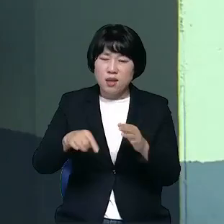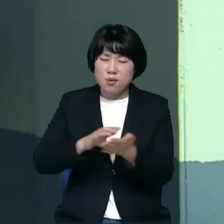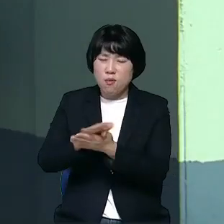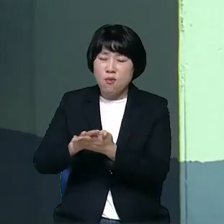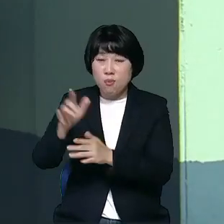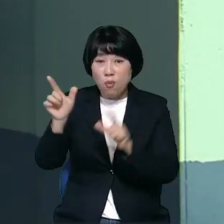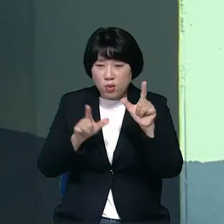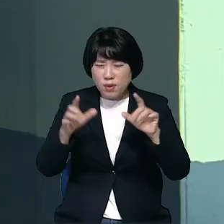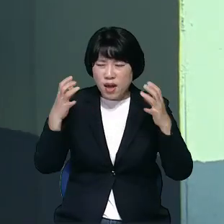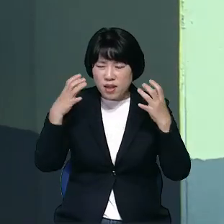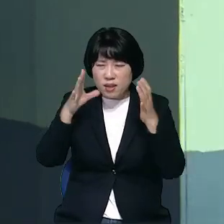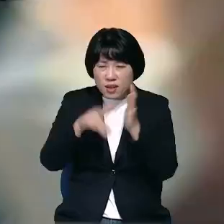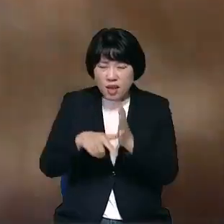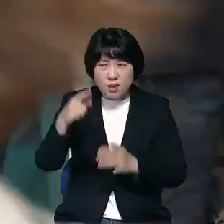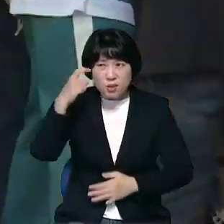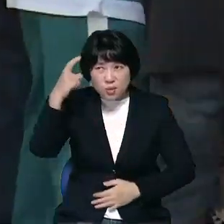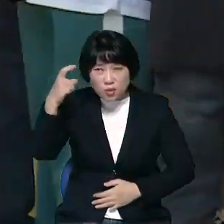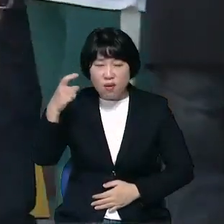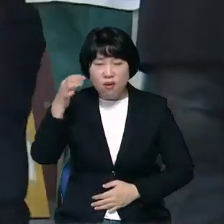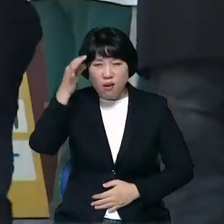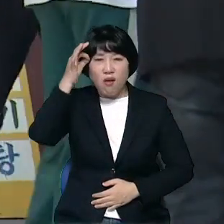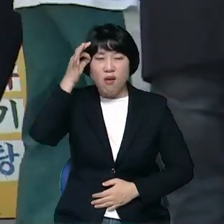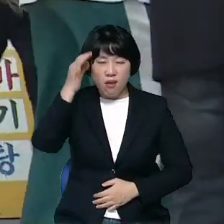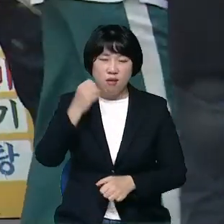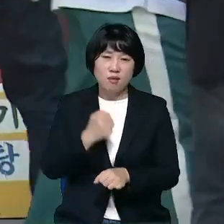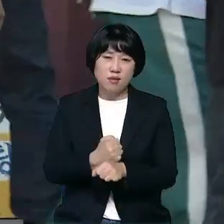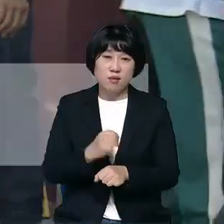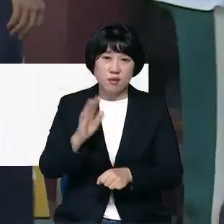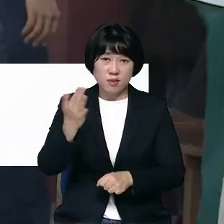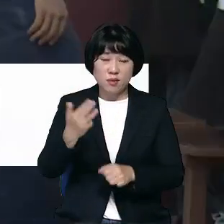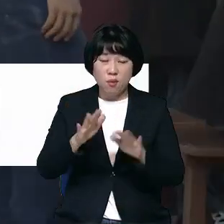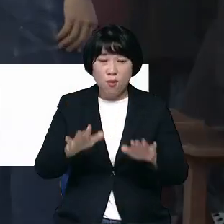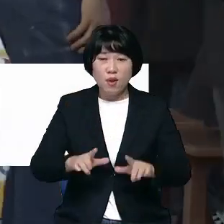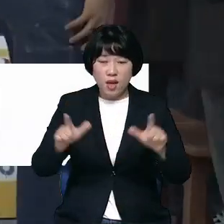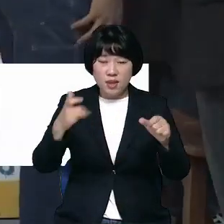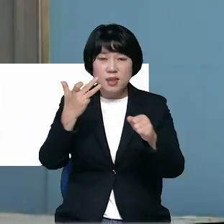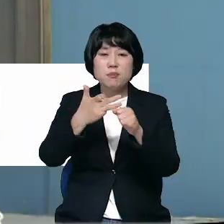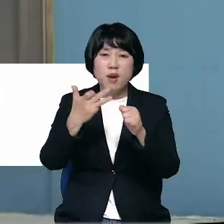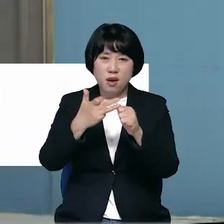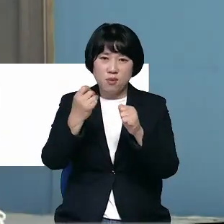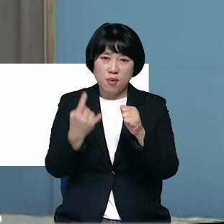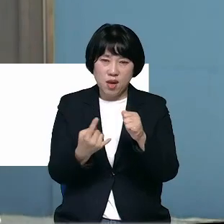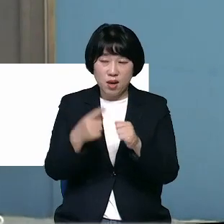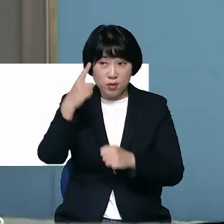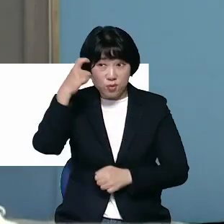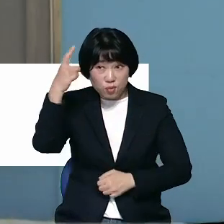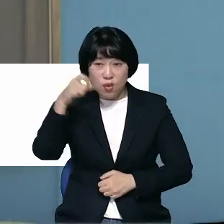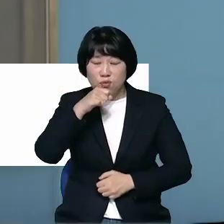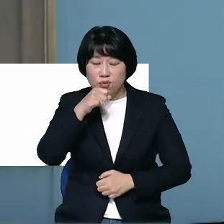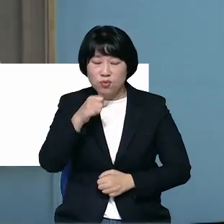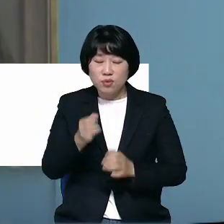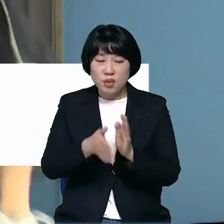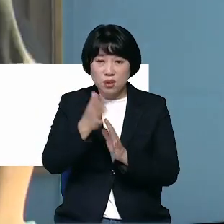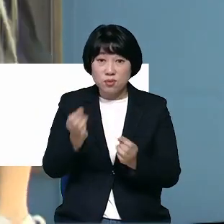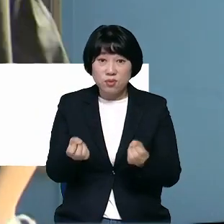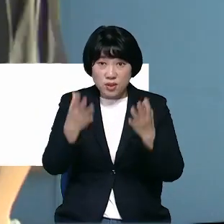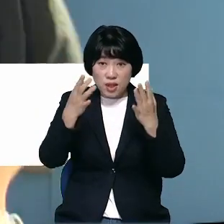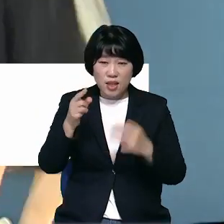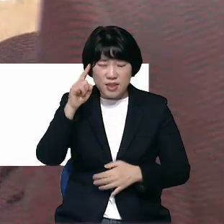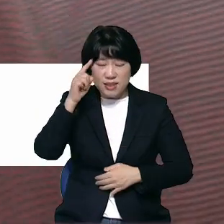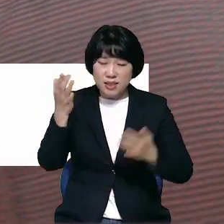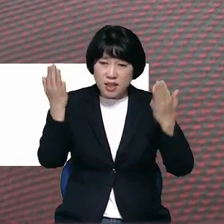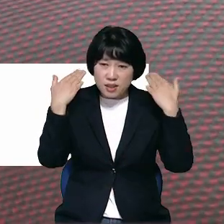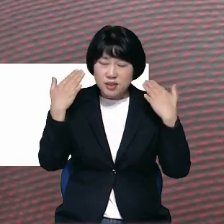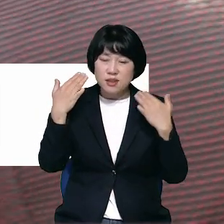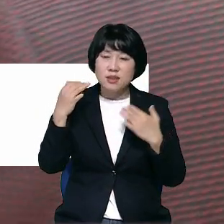모습은 어린 시절 옛 추억을 떠오르게 합니다. 올해로 18회째를 맞는 추억의 충장 축제가 힐링